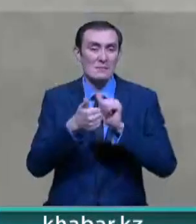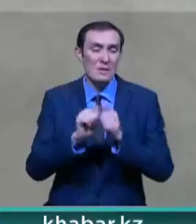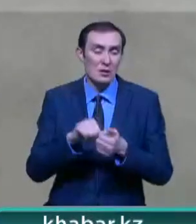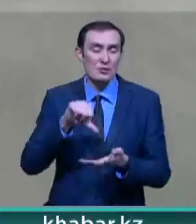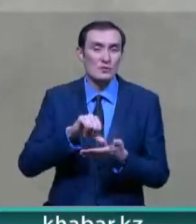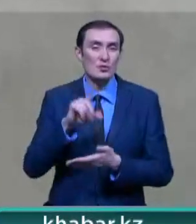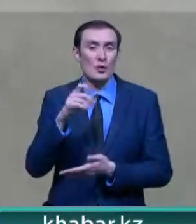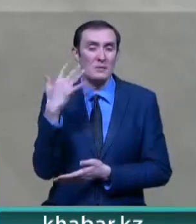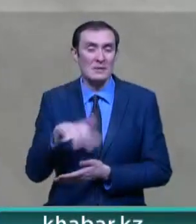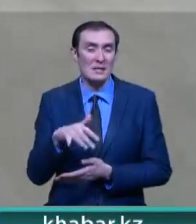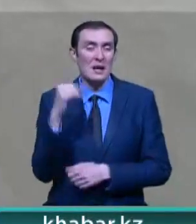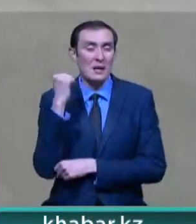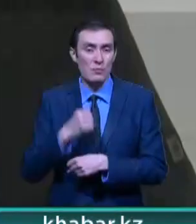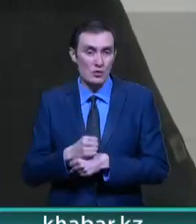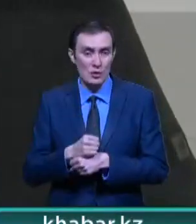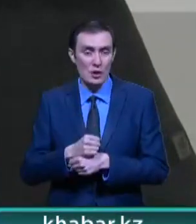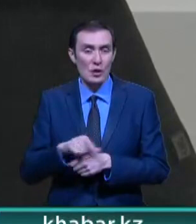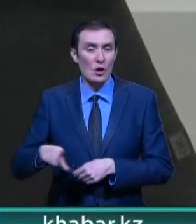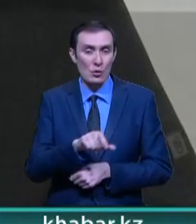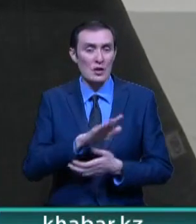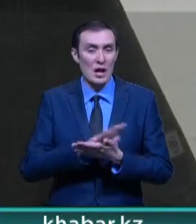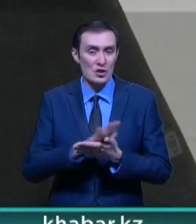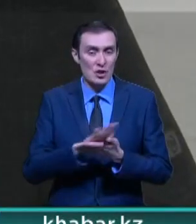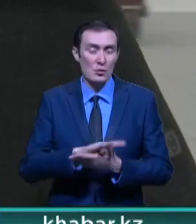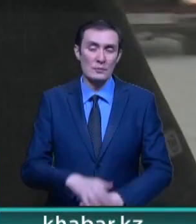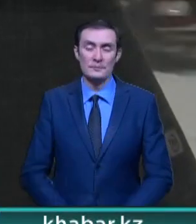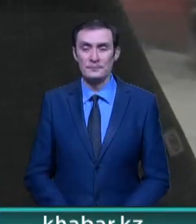мобилизованы 150 дорожных рабочих. По